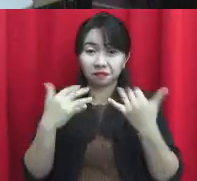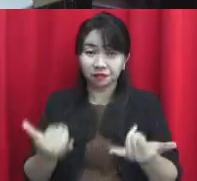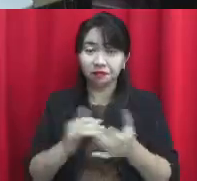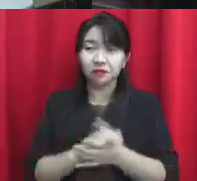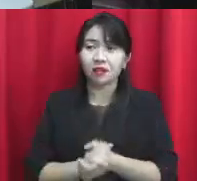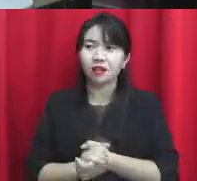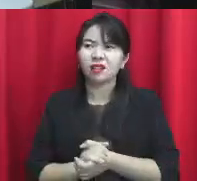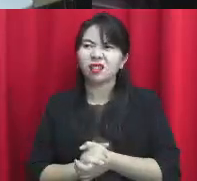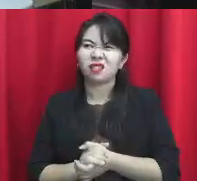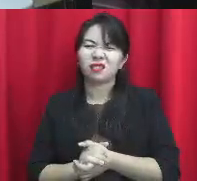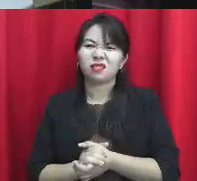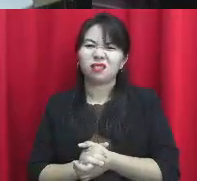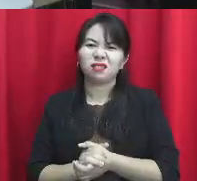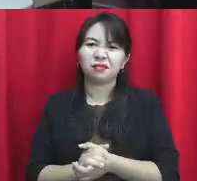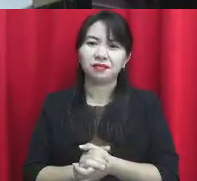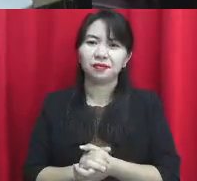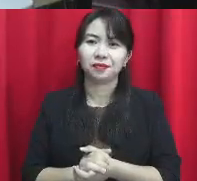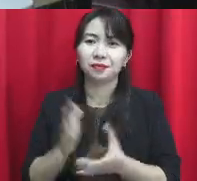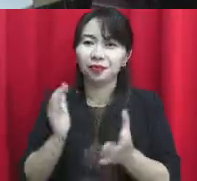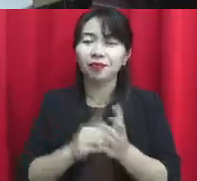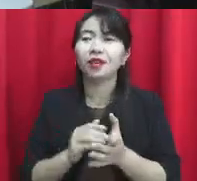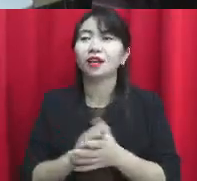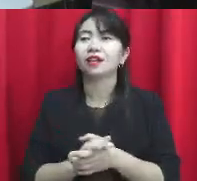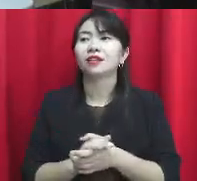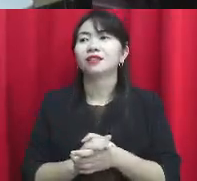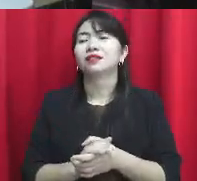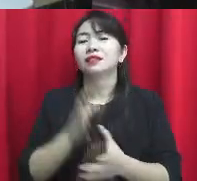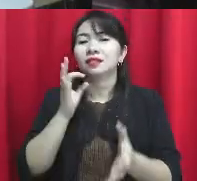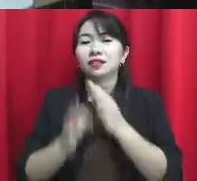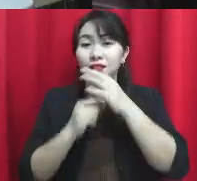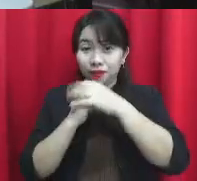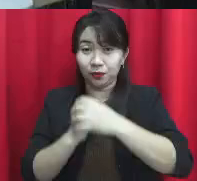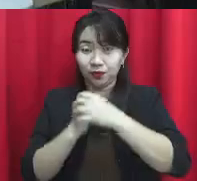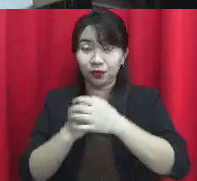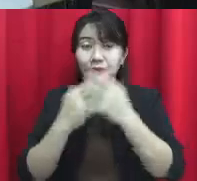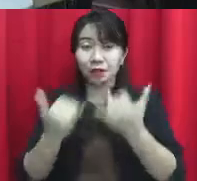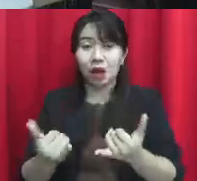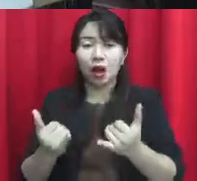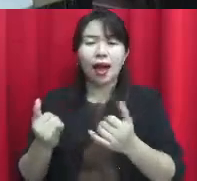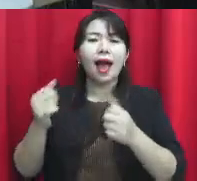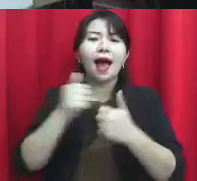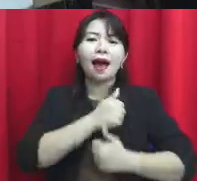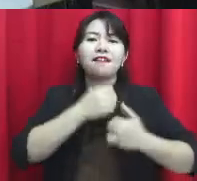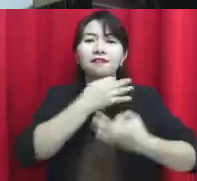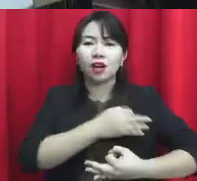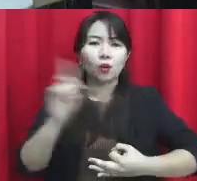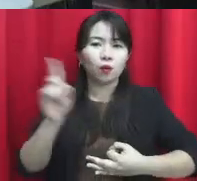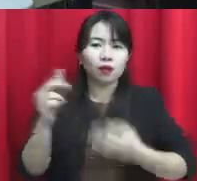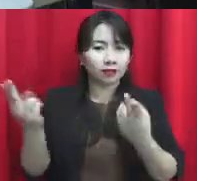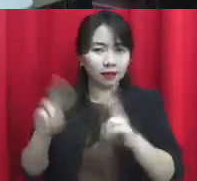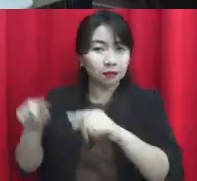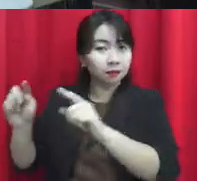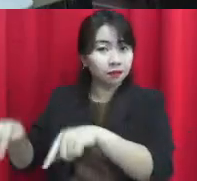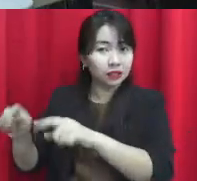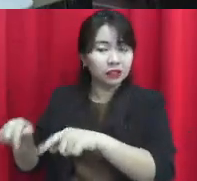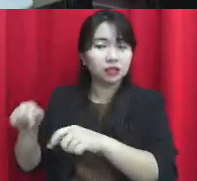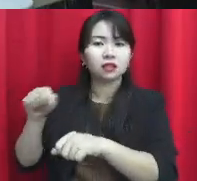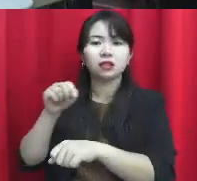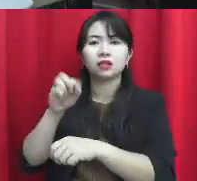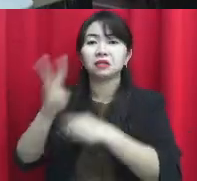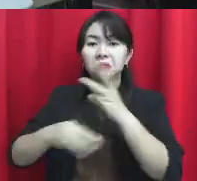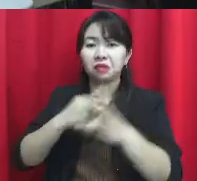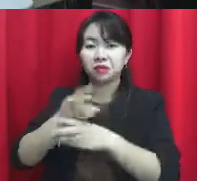ko sinasabi sa inyo yan mga kapatid ah kapagka yung Worship natin ay naapektuhan ng mga normal calamities na nangyayari sa bansa natin